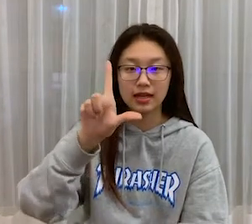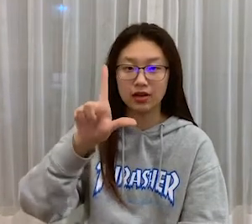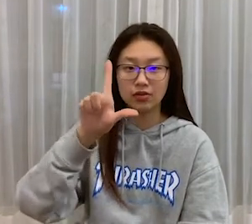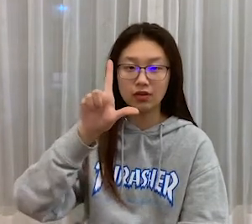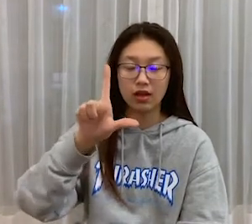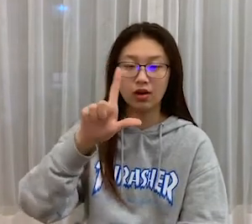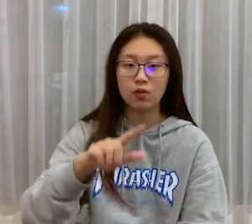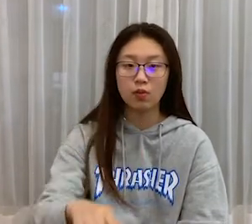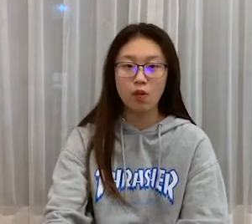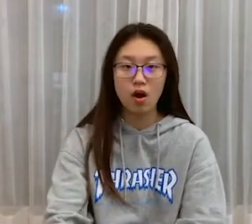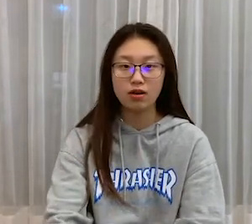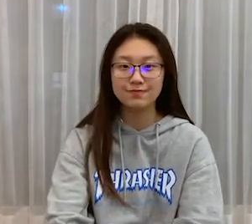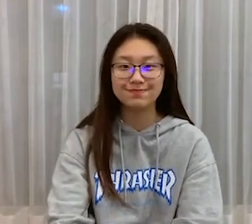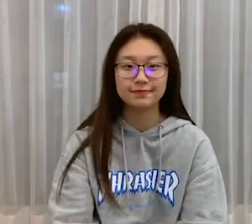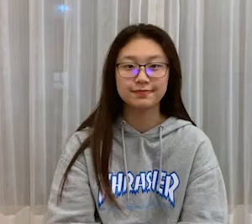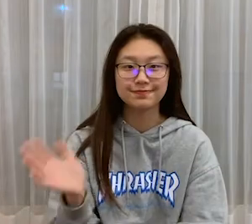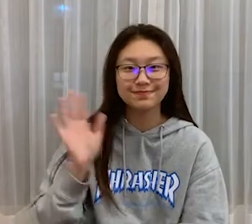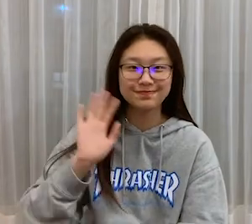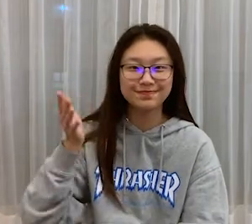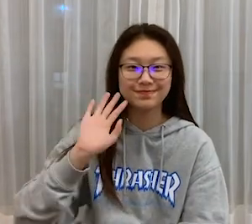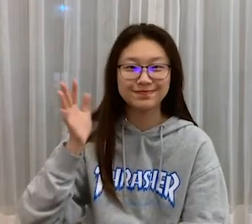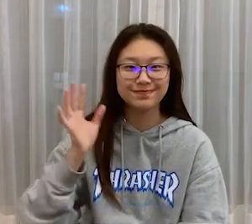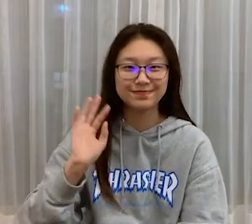We can also say 人墙, which is basically